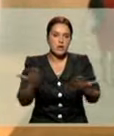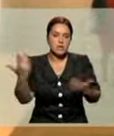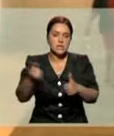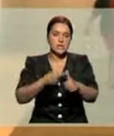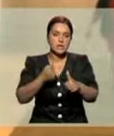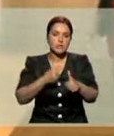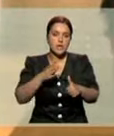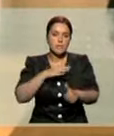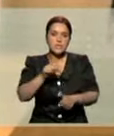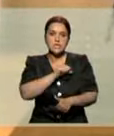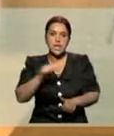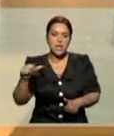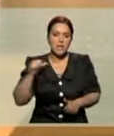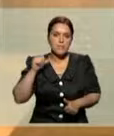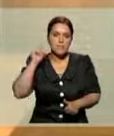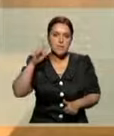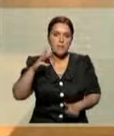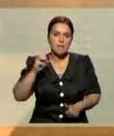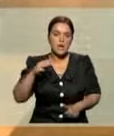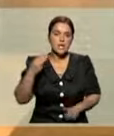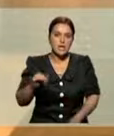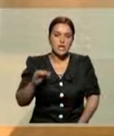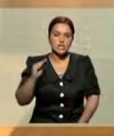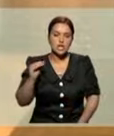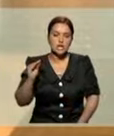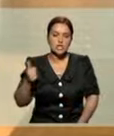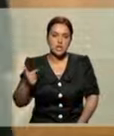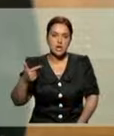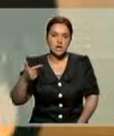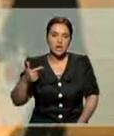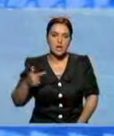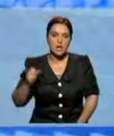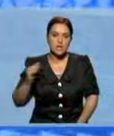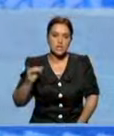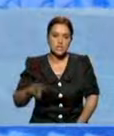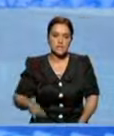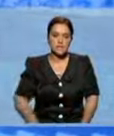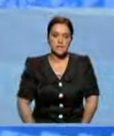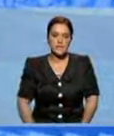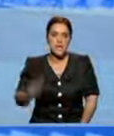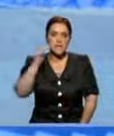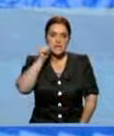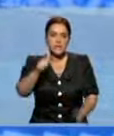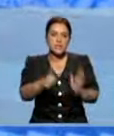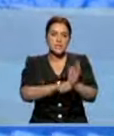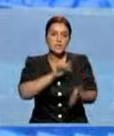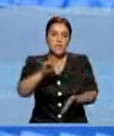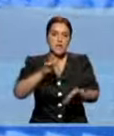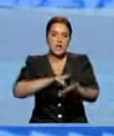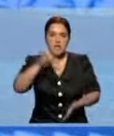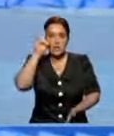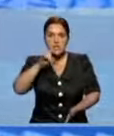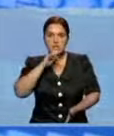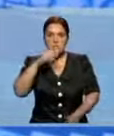Среди них наиболее распространенные Матай, Жажа, Агын, Танабаласа. Завтра в 6 городах Казахстана